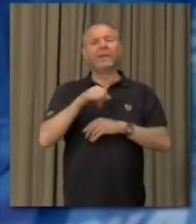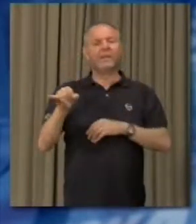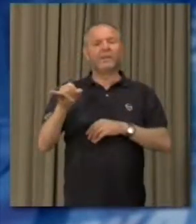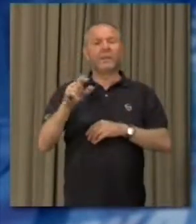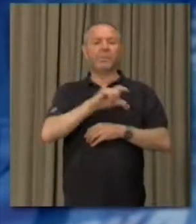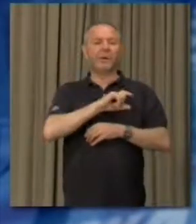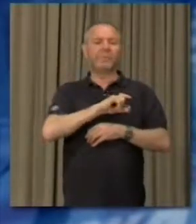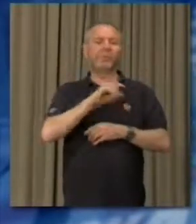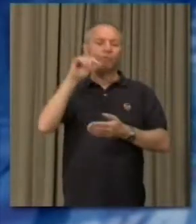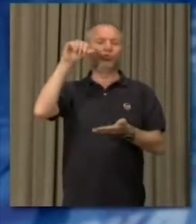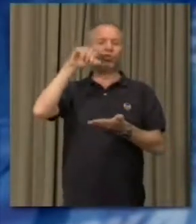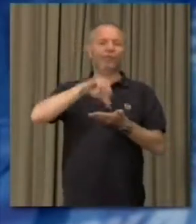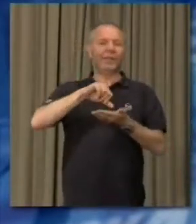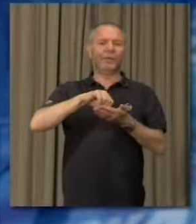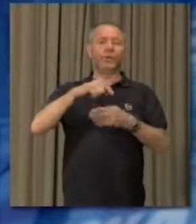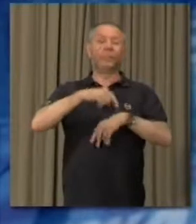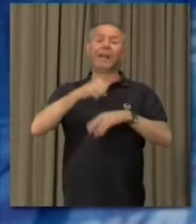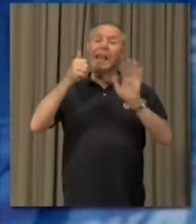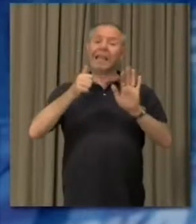sempre in centro Domodossola, verso le 18.